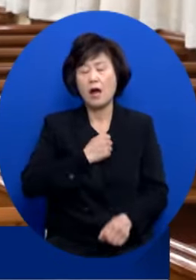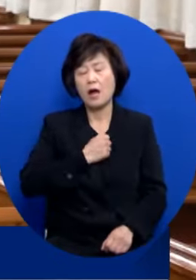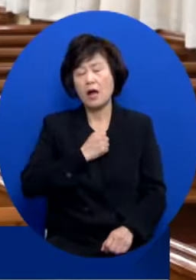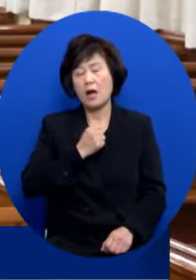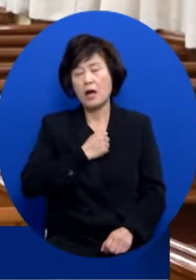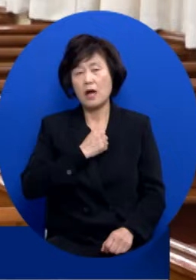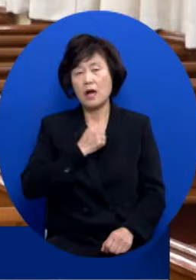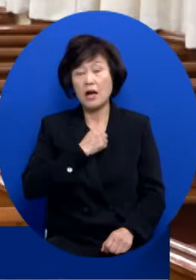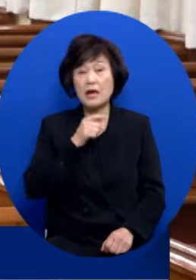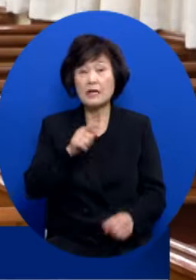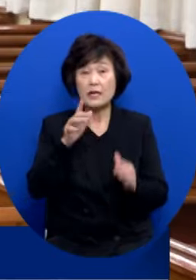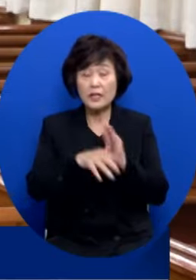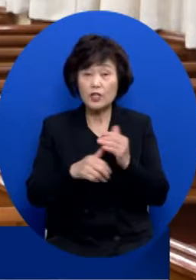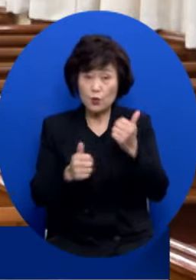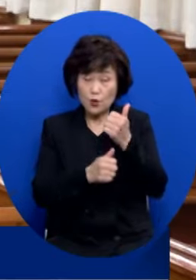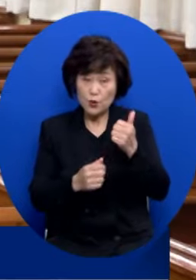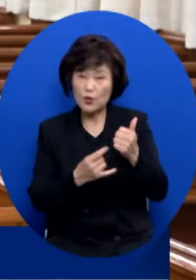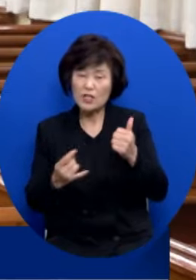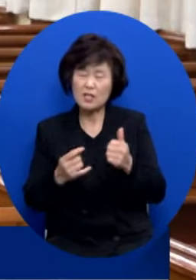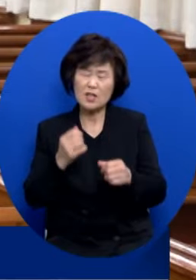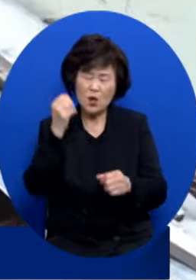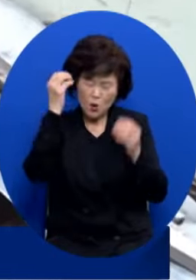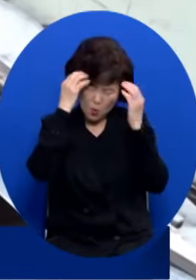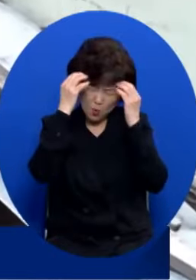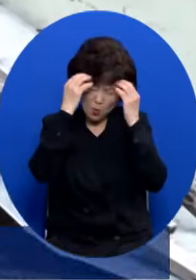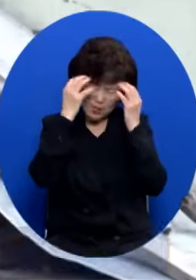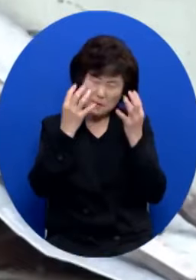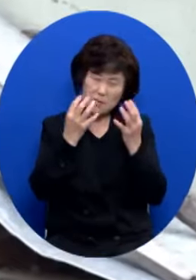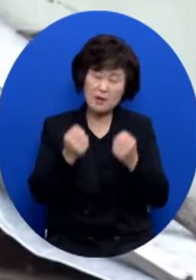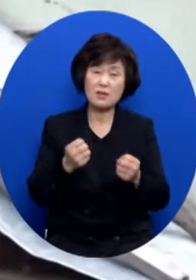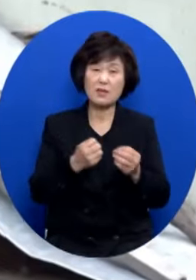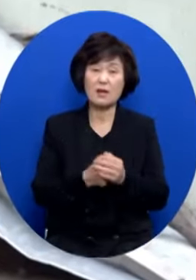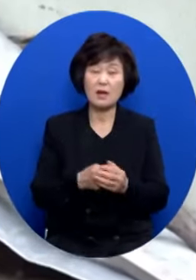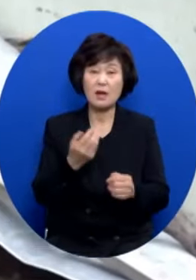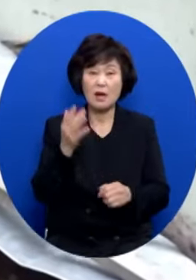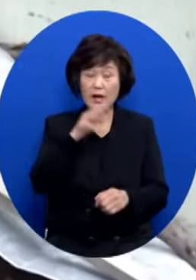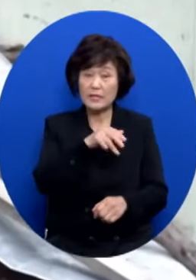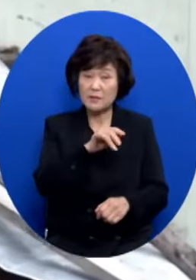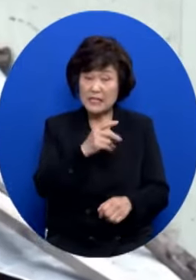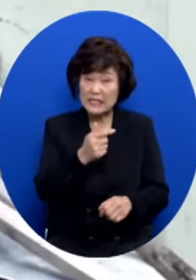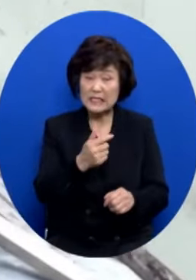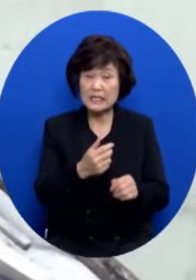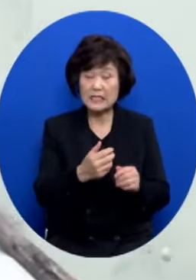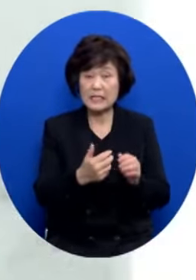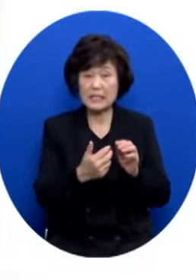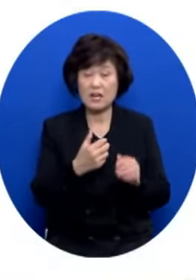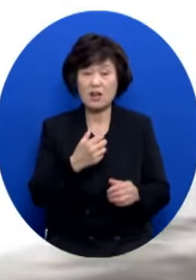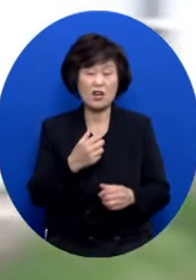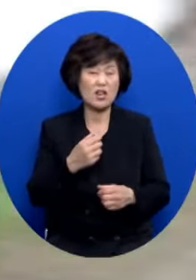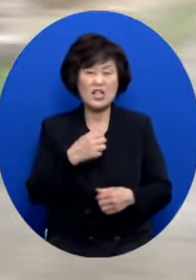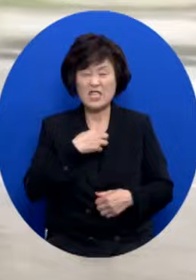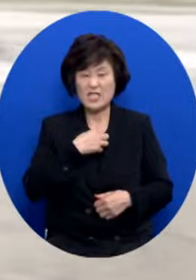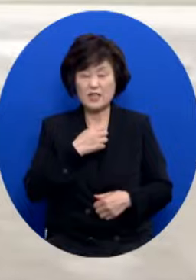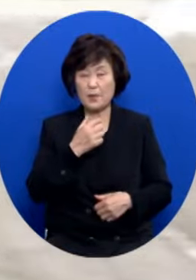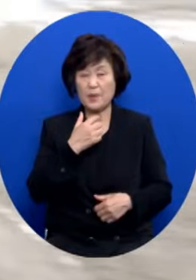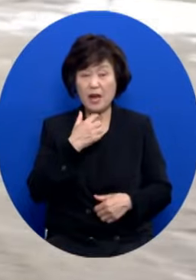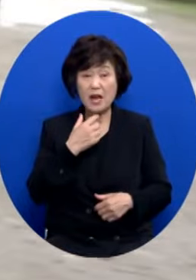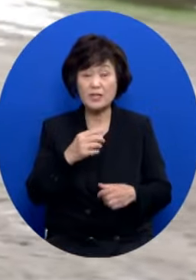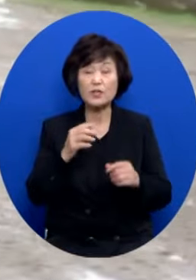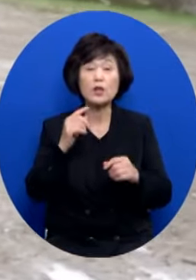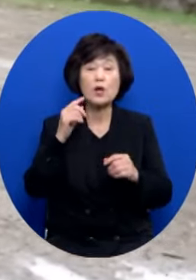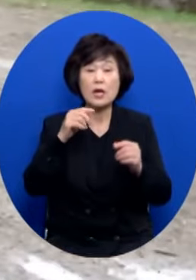그 그때 우리 위원들이 고생 참 많이 했습니다 하지만 신천지를 경계하는 지역 주민과 목회자가